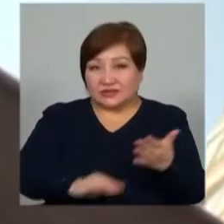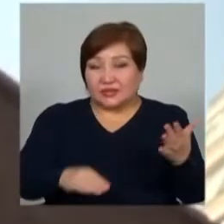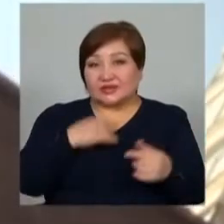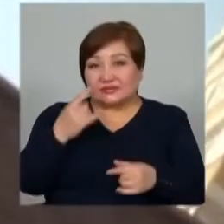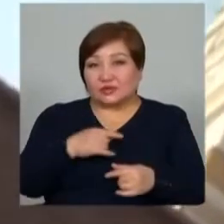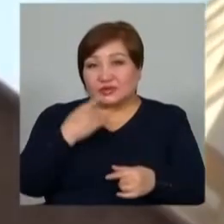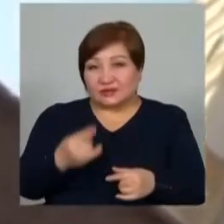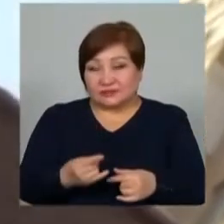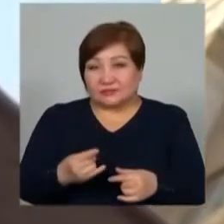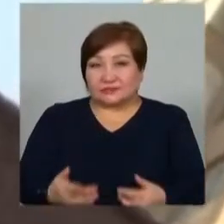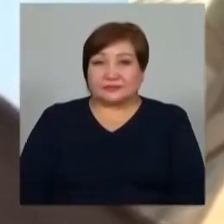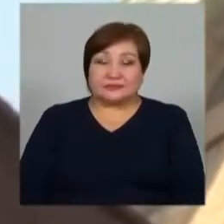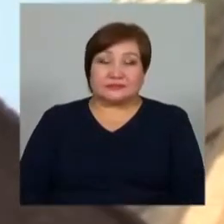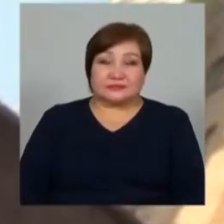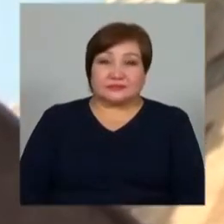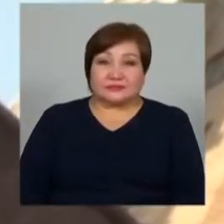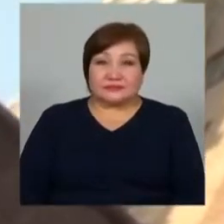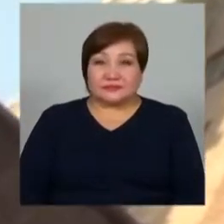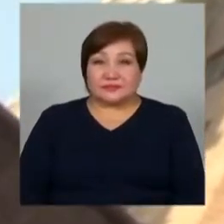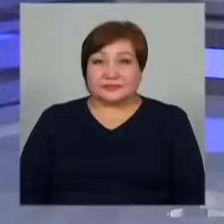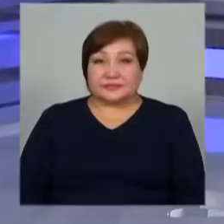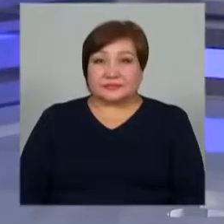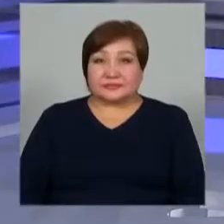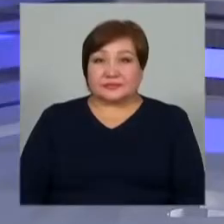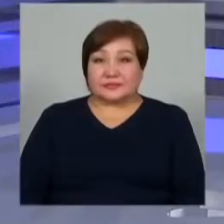Омар, Ринат Өтеев, Алматы телеарнасы, Нұр Сұлтан.